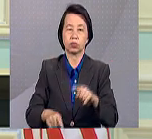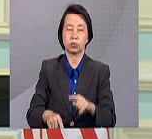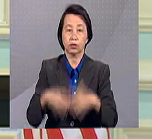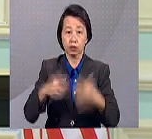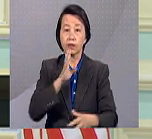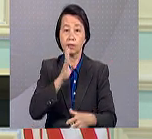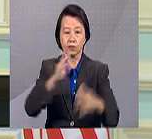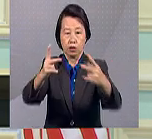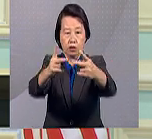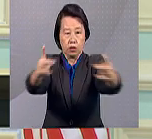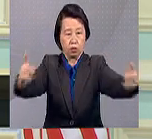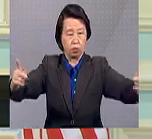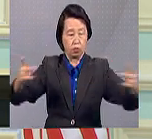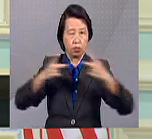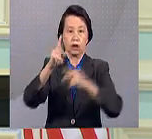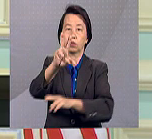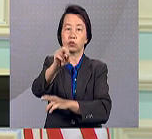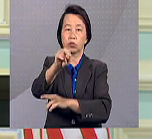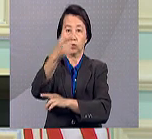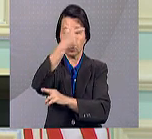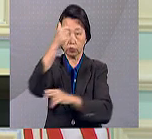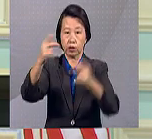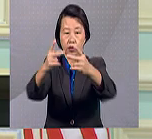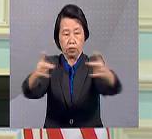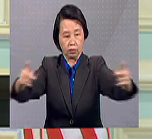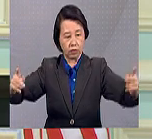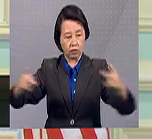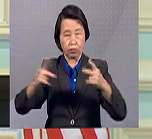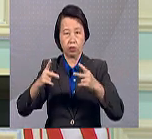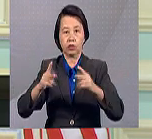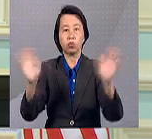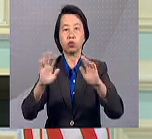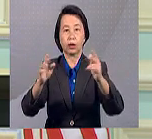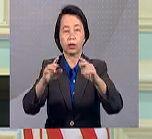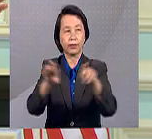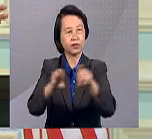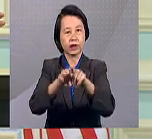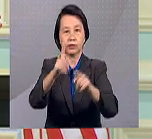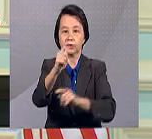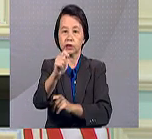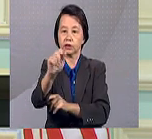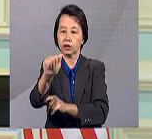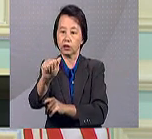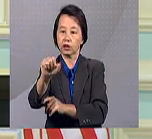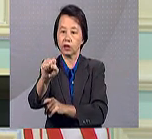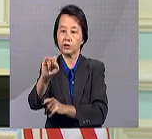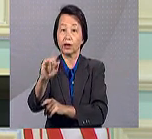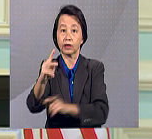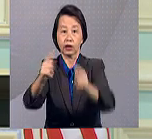bahawa kolam kita tidak benarkan. Sebab kolam biasanya dia tidak macam tasik, besar. Jadi